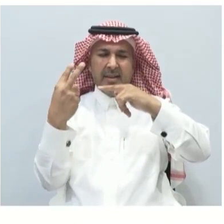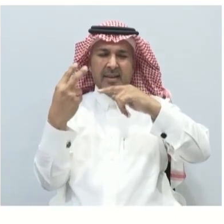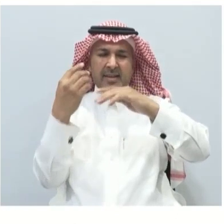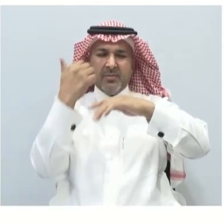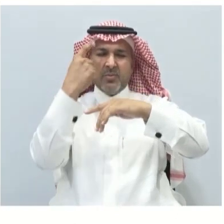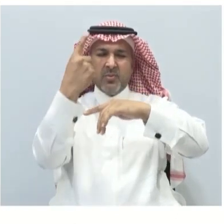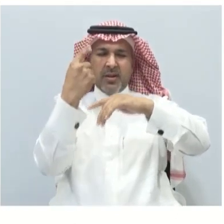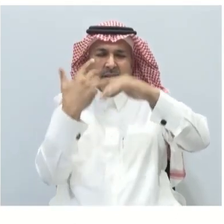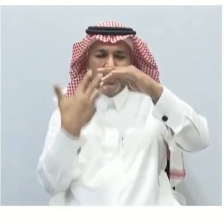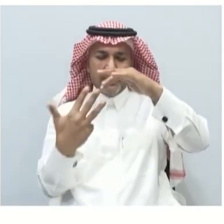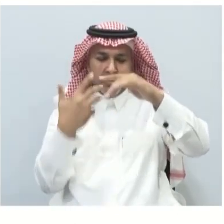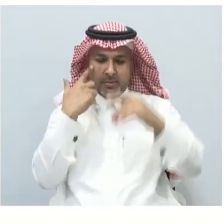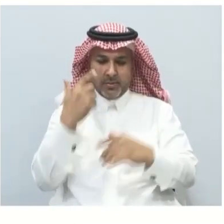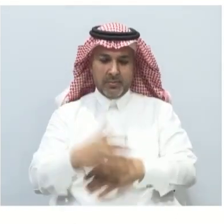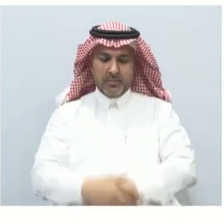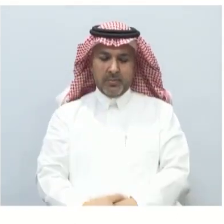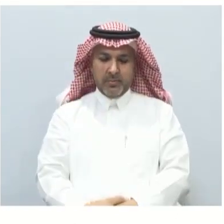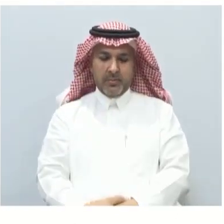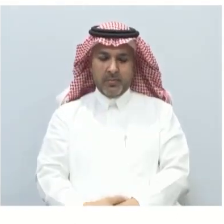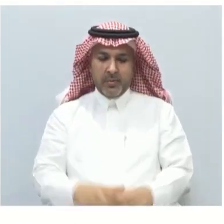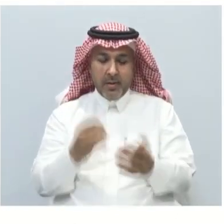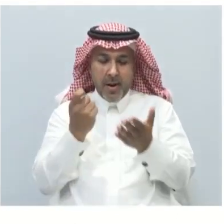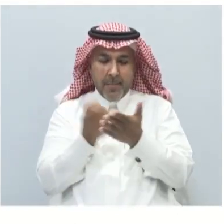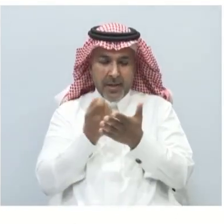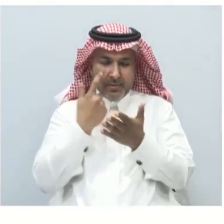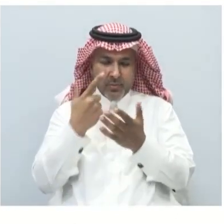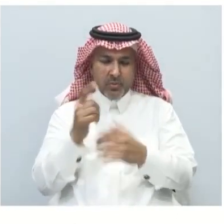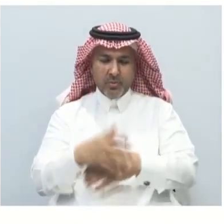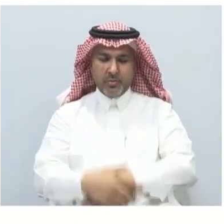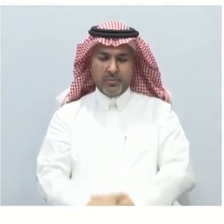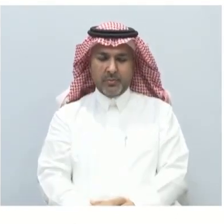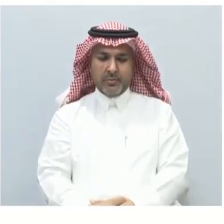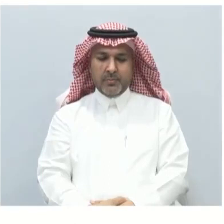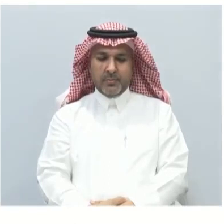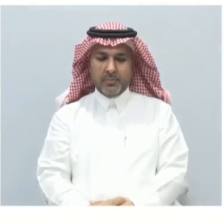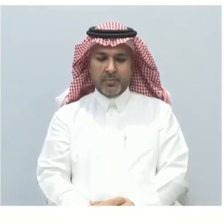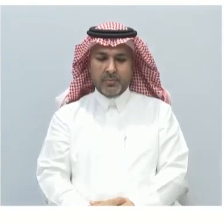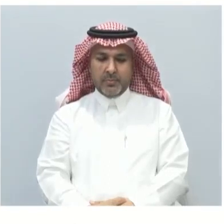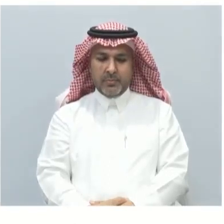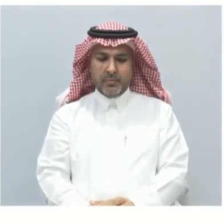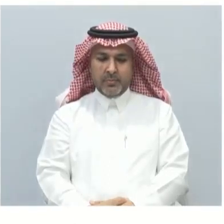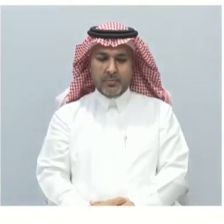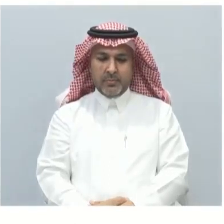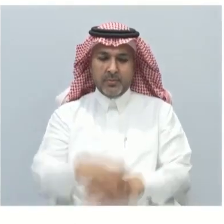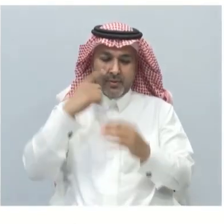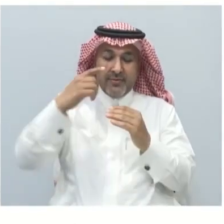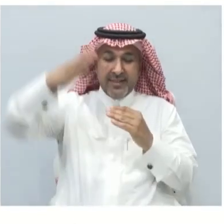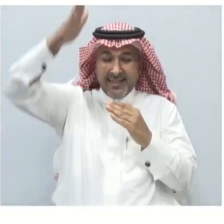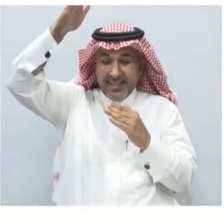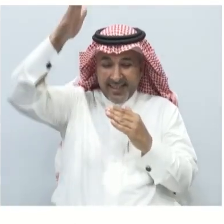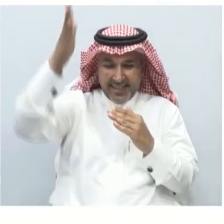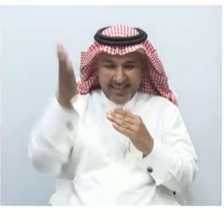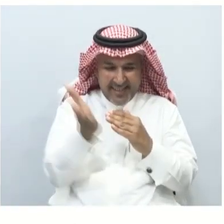فبالتالي لما اجي امثل هذه الداله ساجد انها جايه بهذه الصوره حتصعد الى الاعلى بهذا الشكل